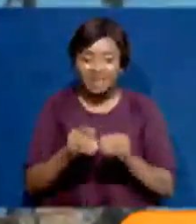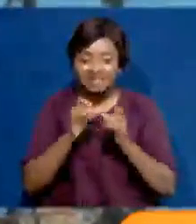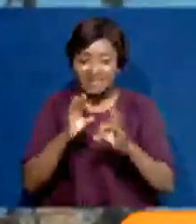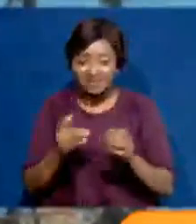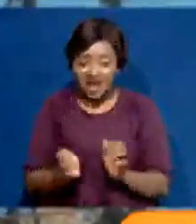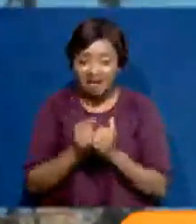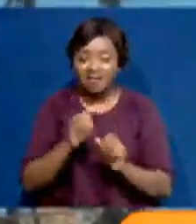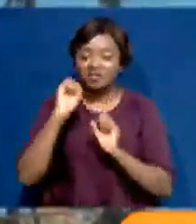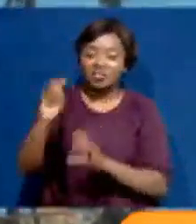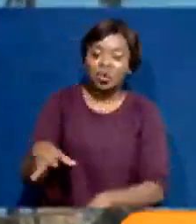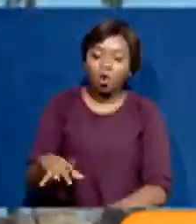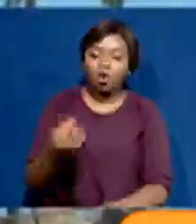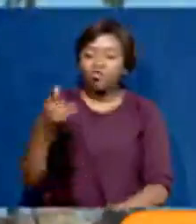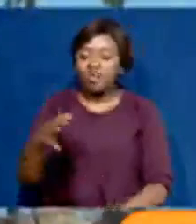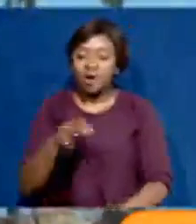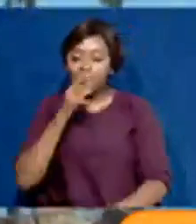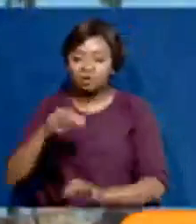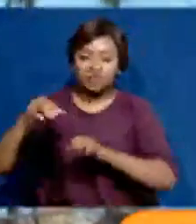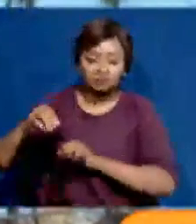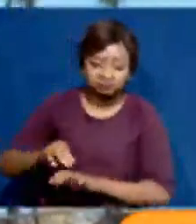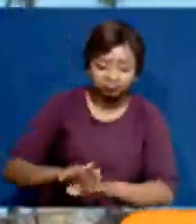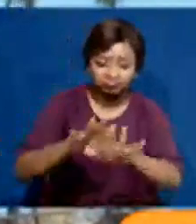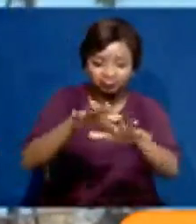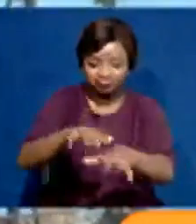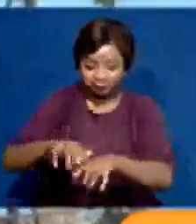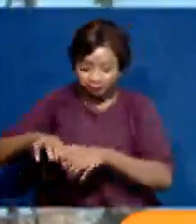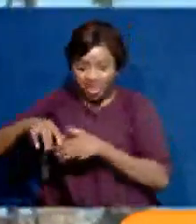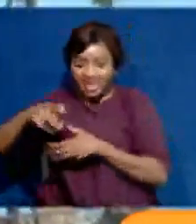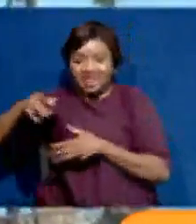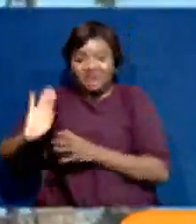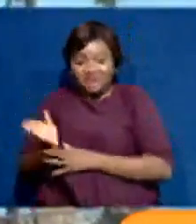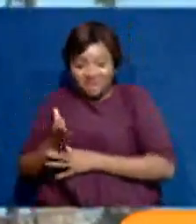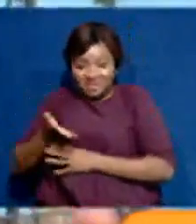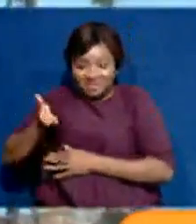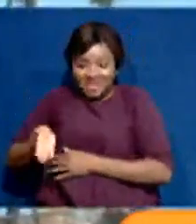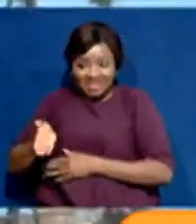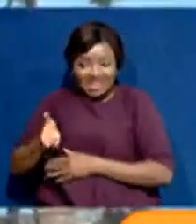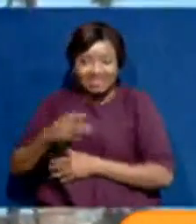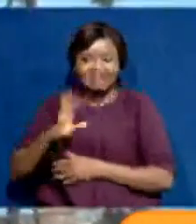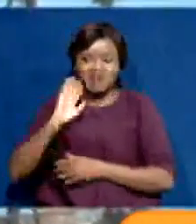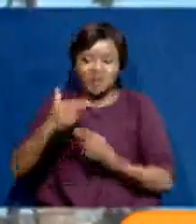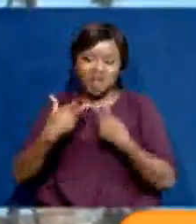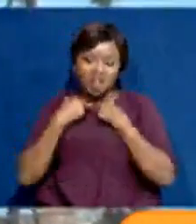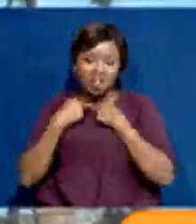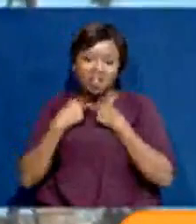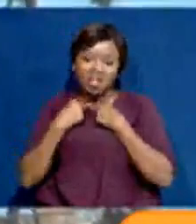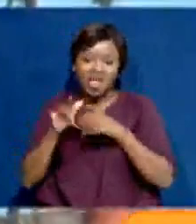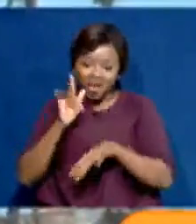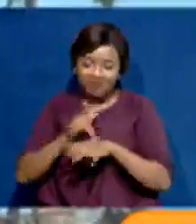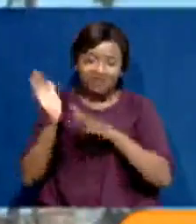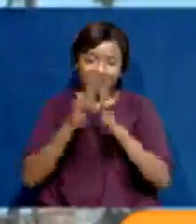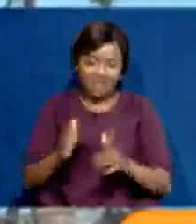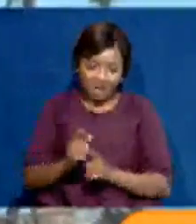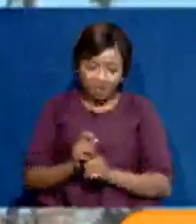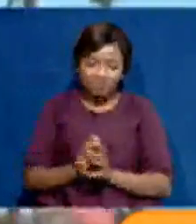bahari zinaenda kudhuru wanyama ambao wanaishi ndani ya bahari na dhuru hali ya mazingira na tabia nchi, na pia